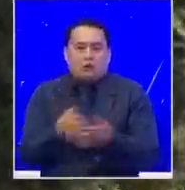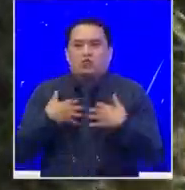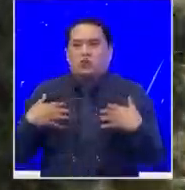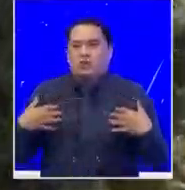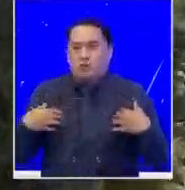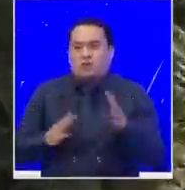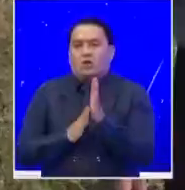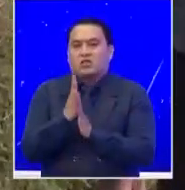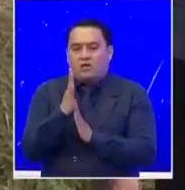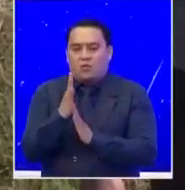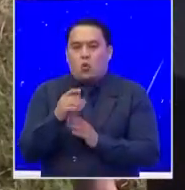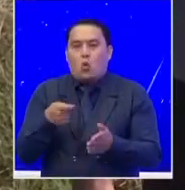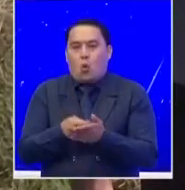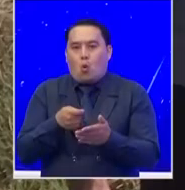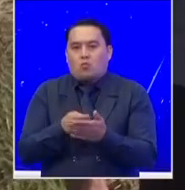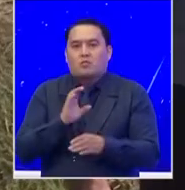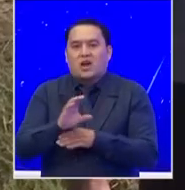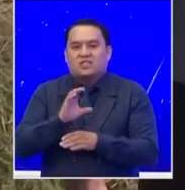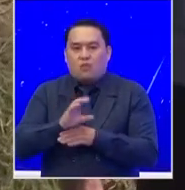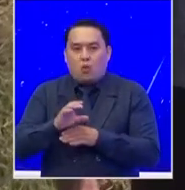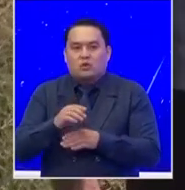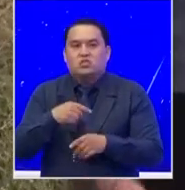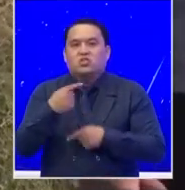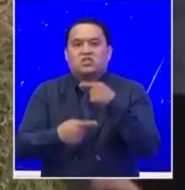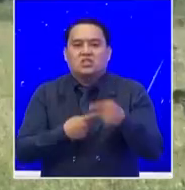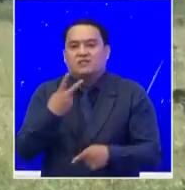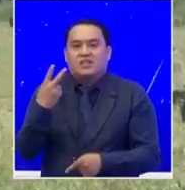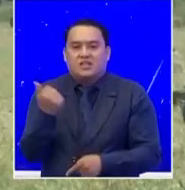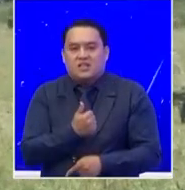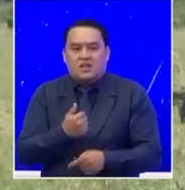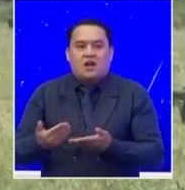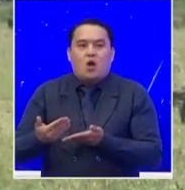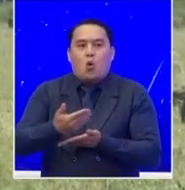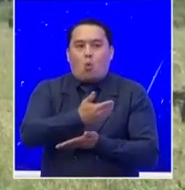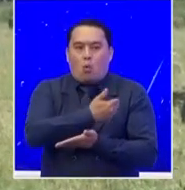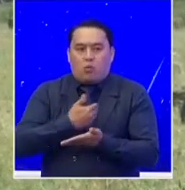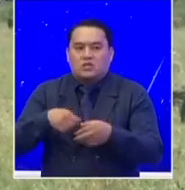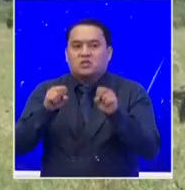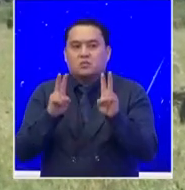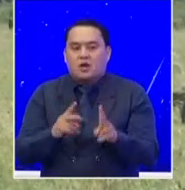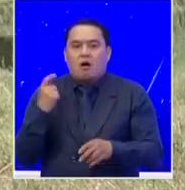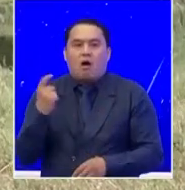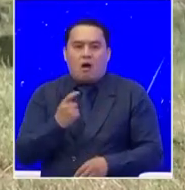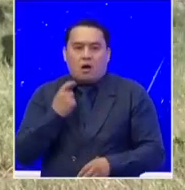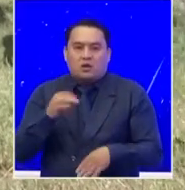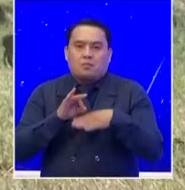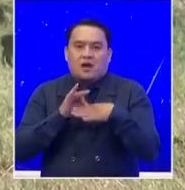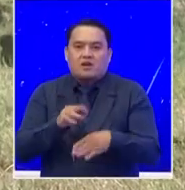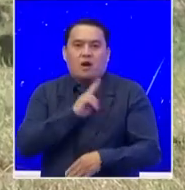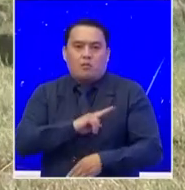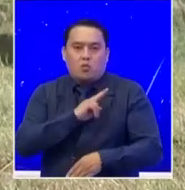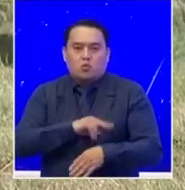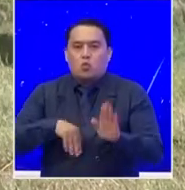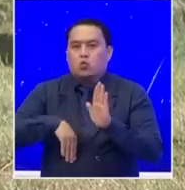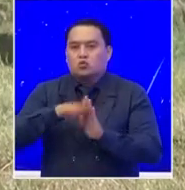скотоводством, растениеводством и кормопроизводством. Через 2 недели здесь начнется уборка клевера. По мнению специалистов, в хозяйствах, где проведены работы по